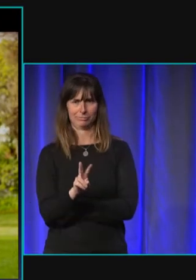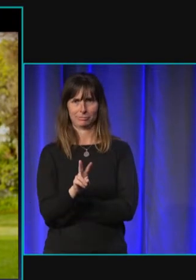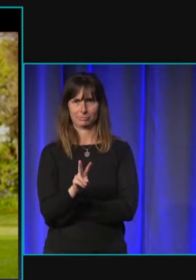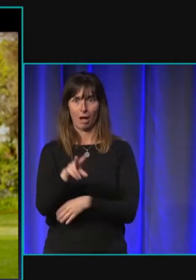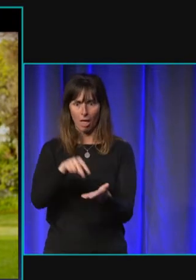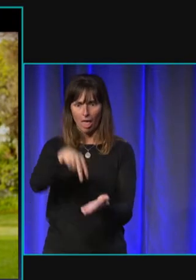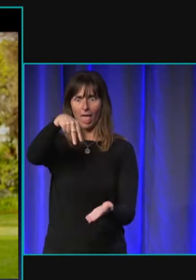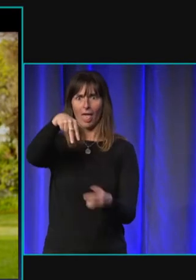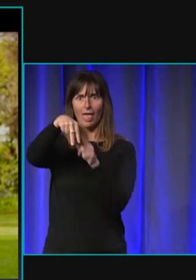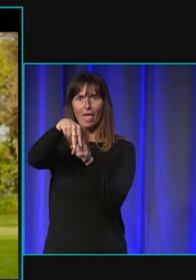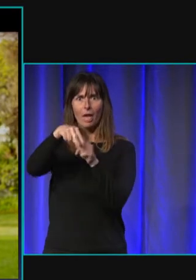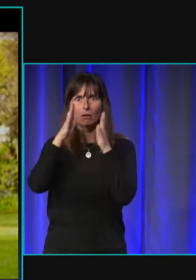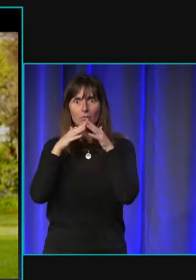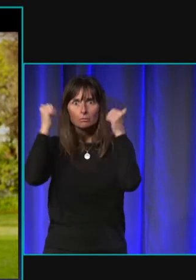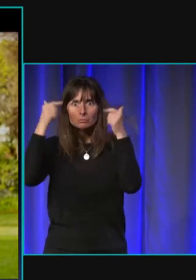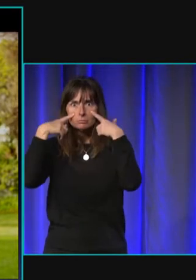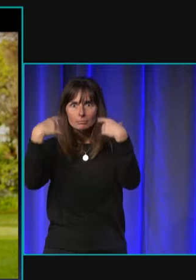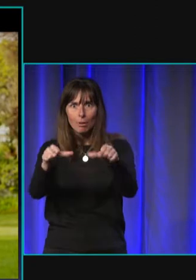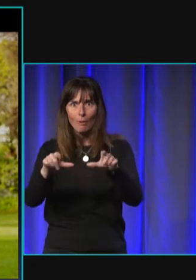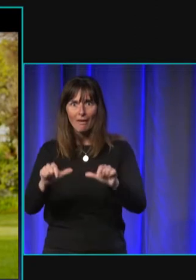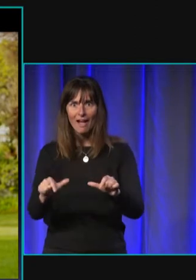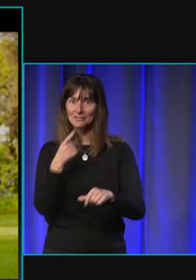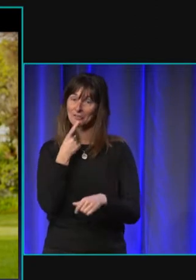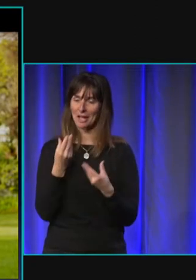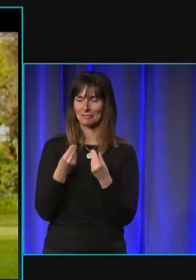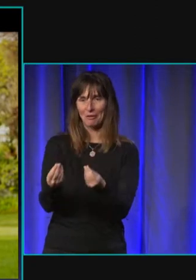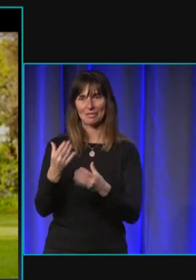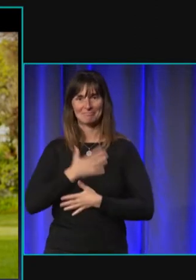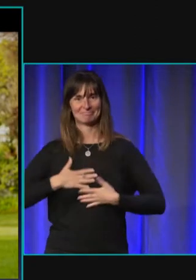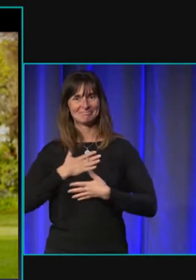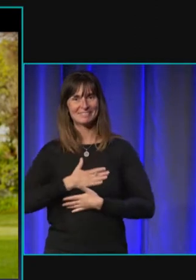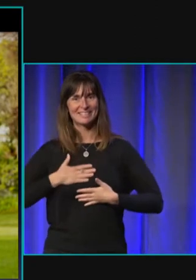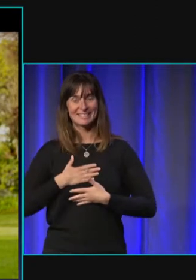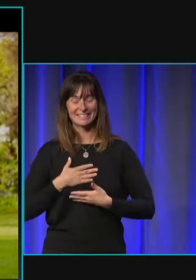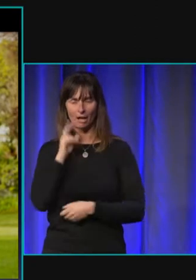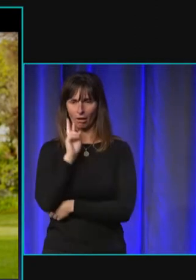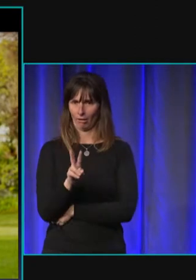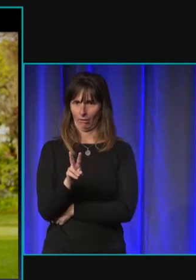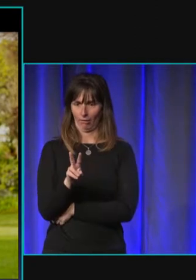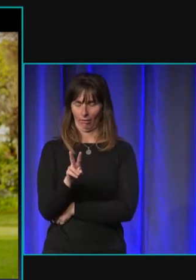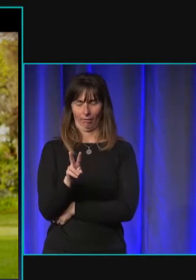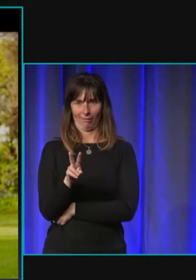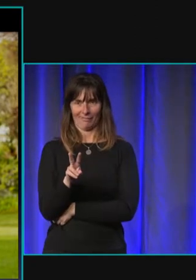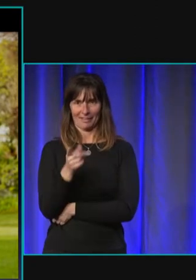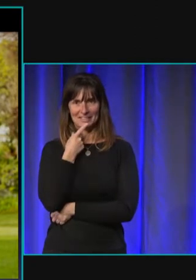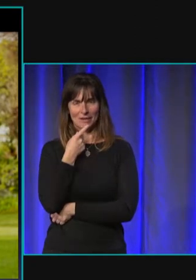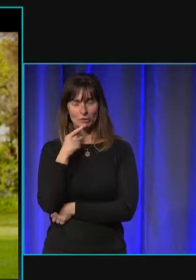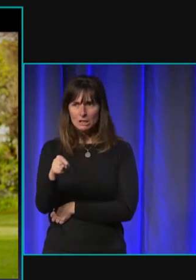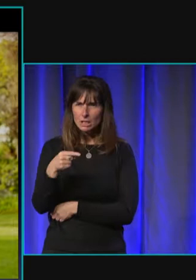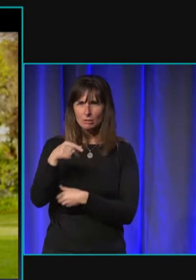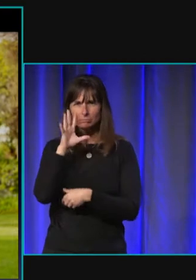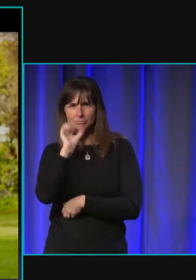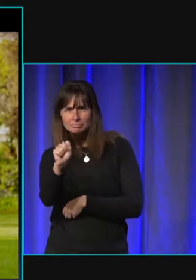hein, vous voyez qu'ils ont le sourire, pour eux, c'est une partie de plaisir, et on les voit pas, on perçoit pas finalement de souffrance,